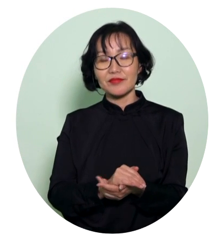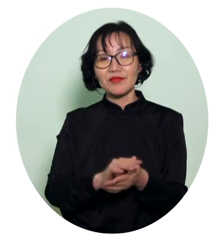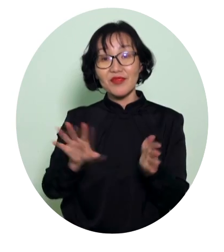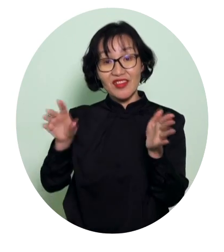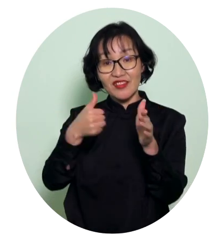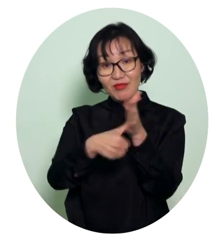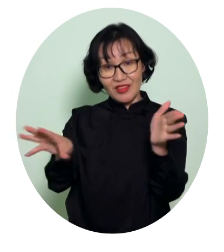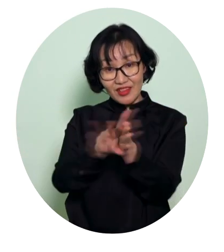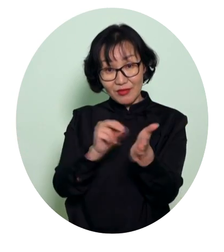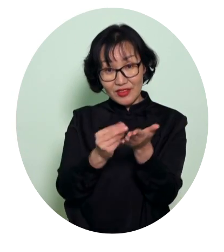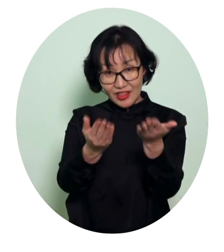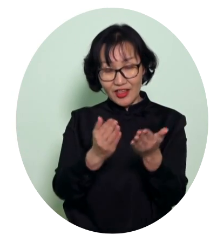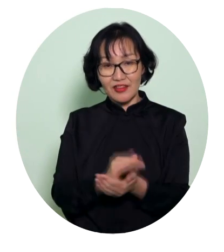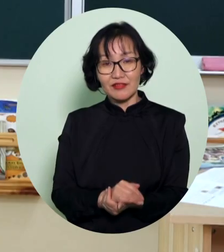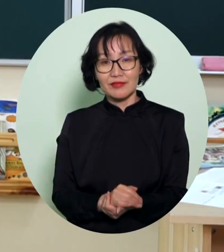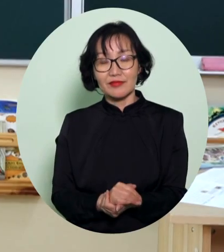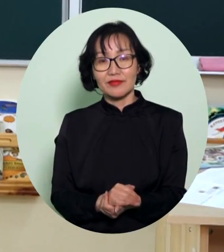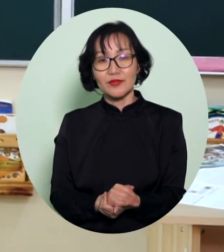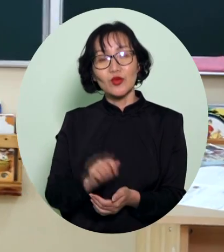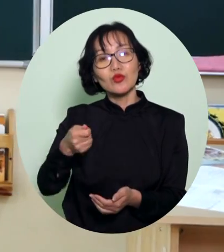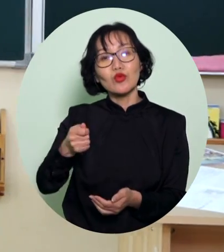төлхүүр үгээ дэвтэр дээр төлхүүр үг.